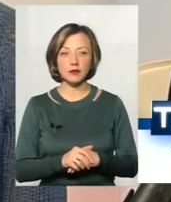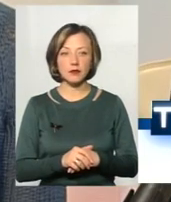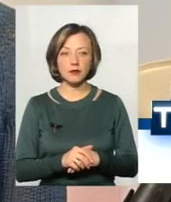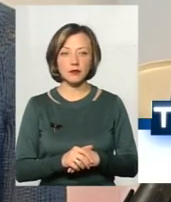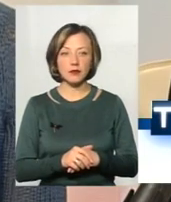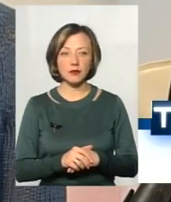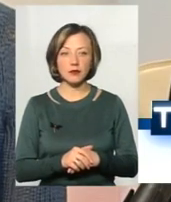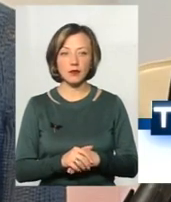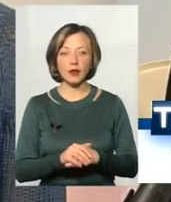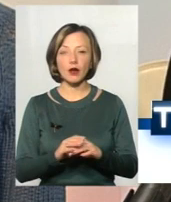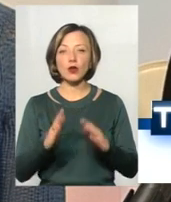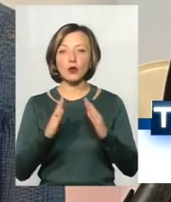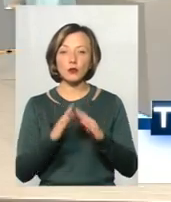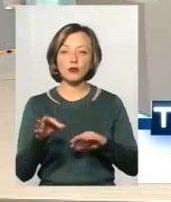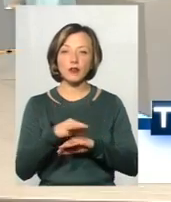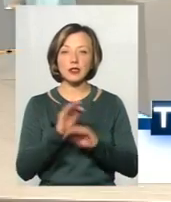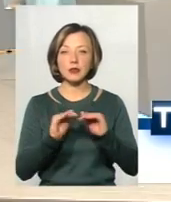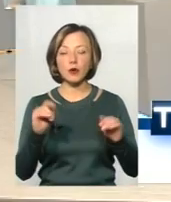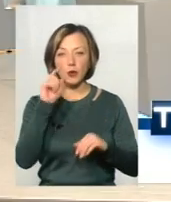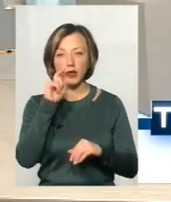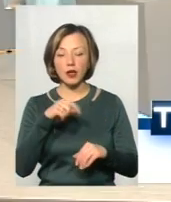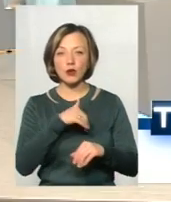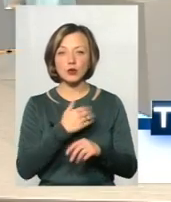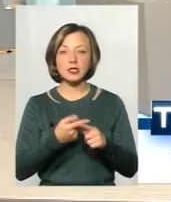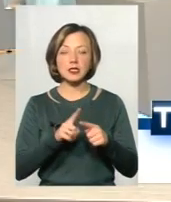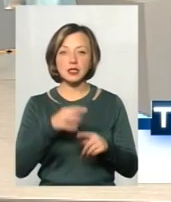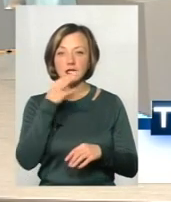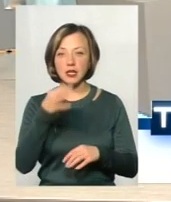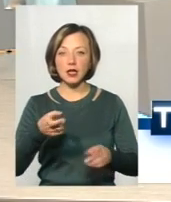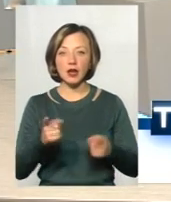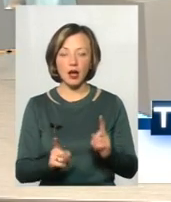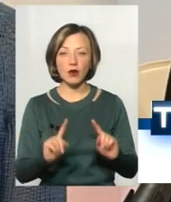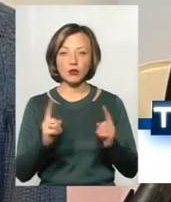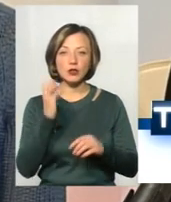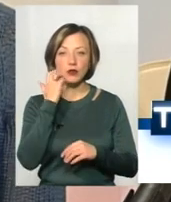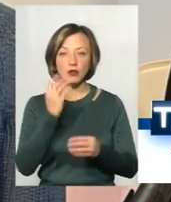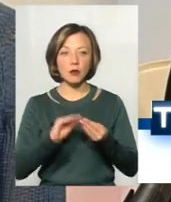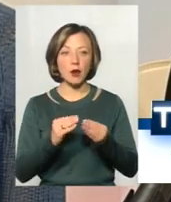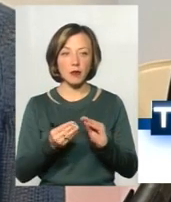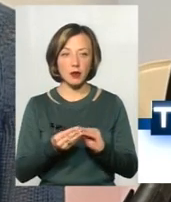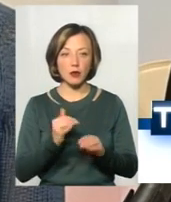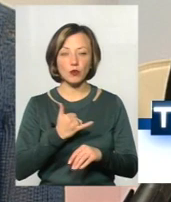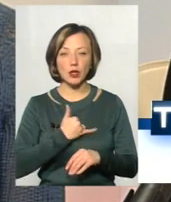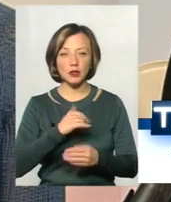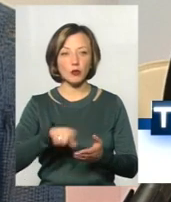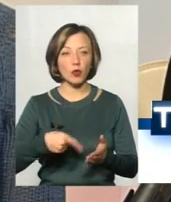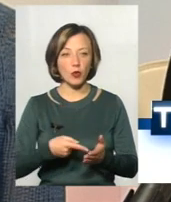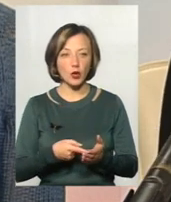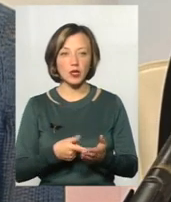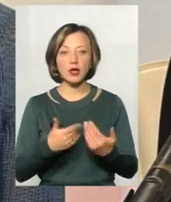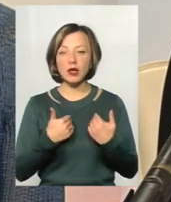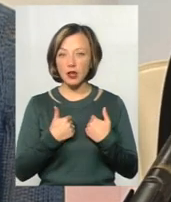і з чоловіком на українській. Я хочу сказать, что это действительно реально очень серьезная проблема в нашем городе.